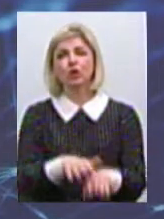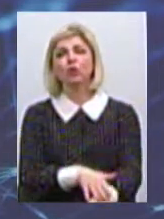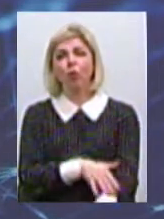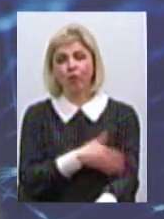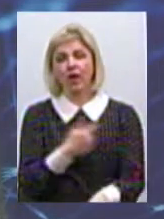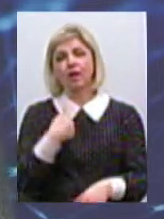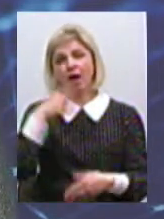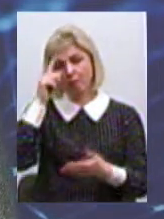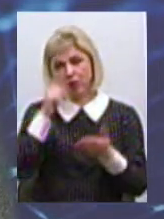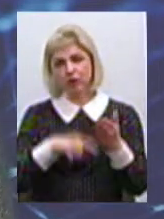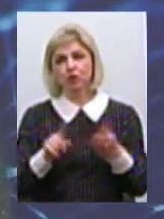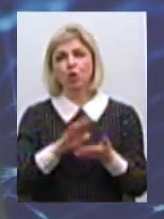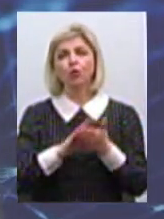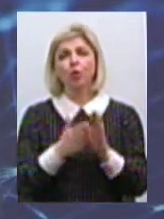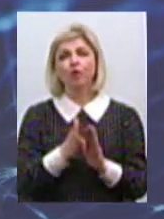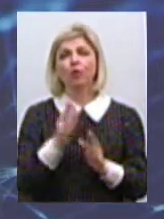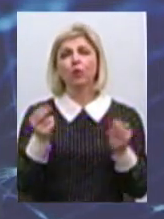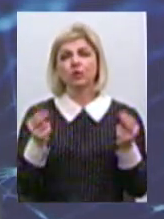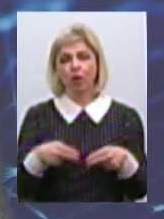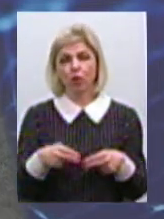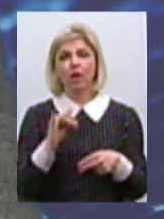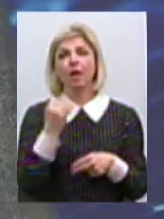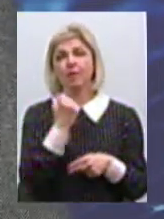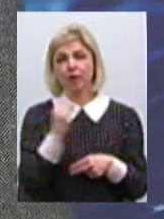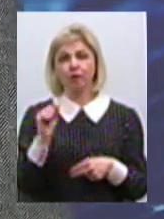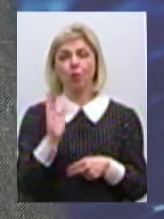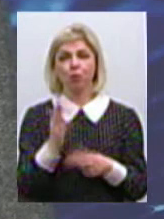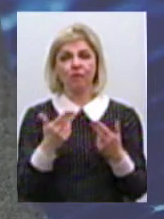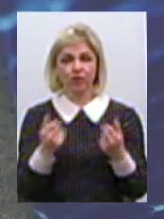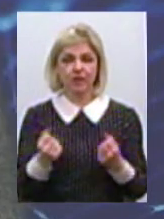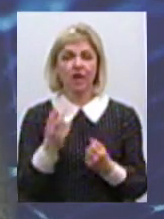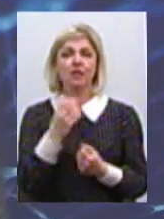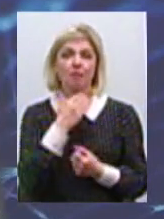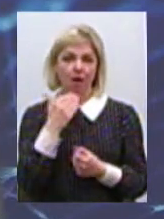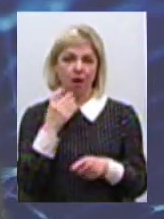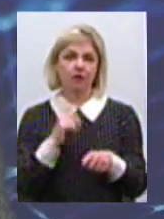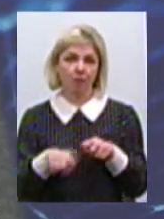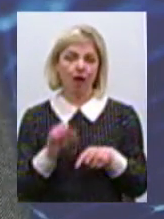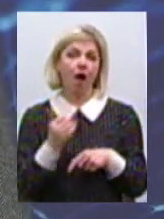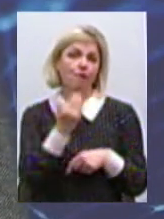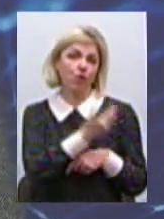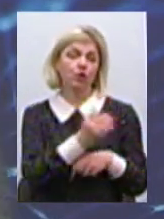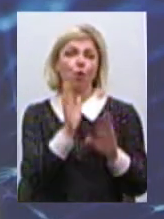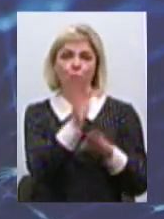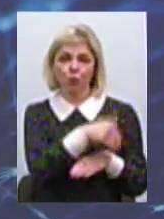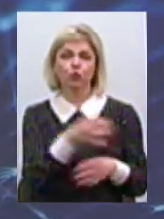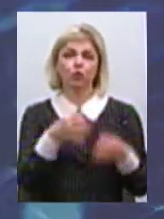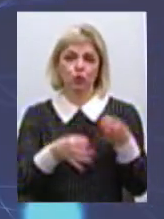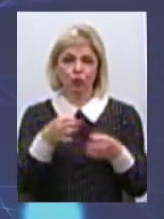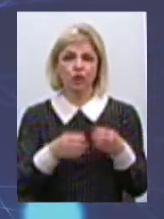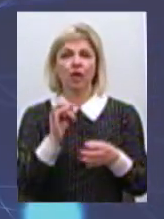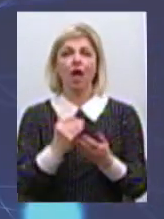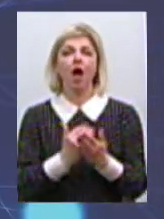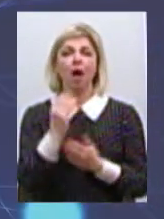Я сподіваюся, що договір буде заключений і переможець буде визнаний набагато швидше. А далі хай вони вже судяться, будемо з ними судитися. Потім буде апеляція на